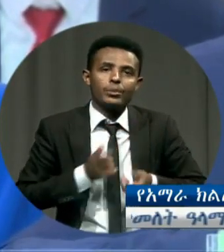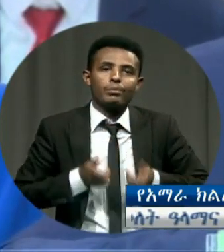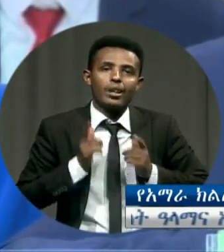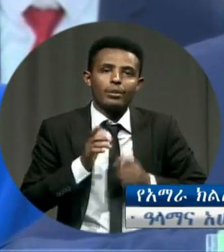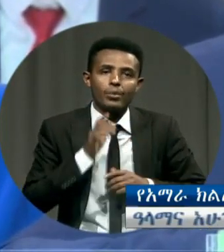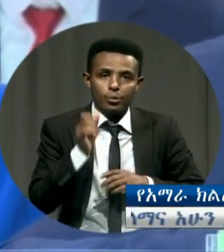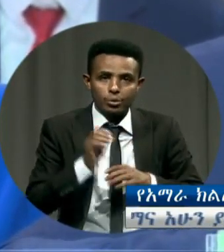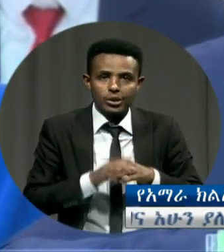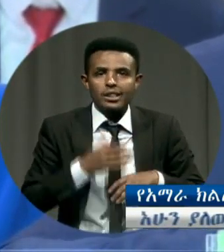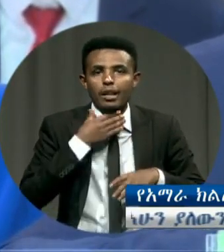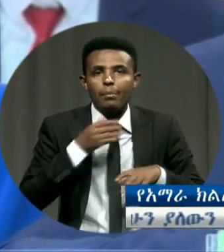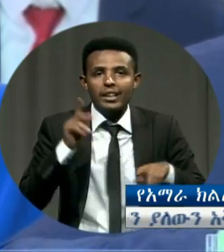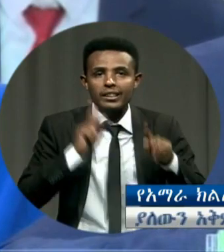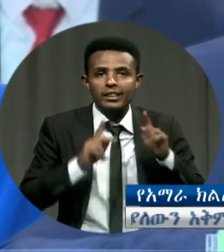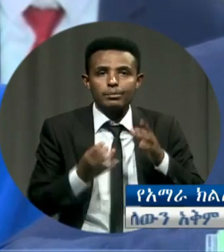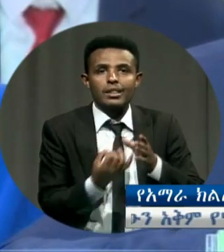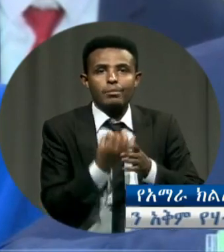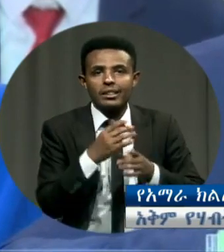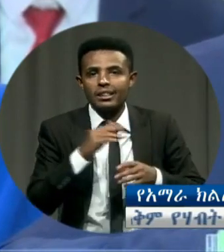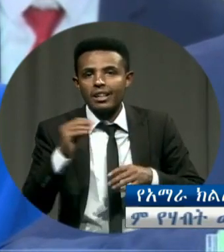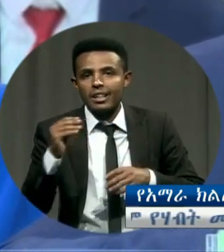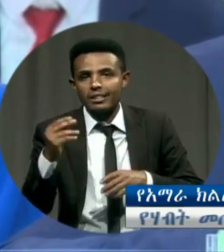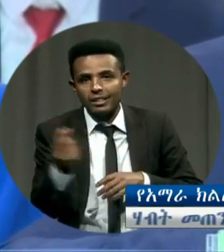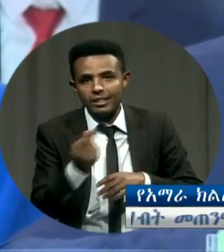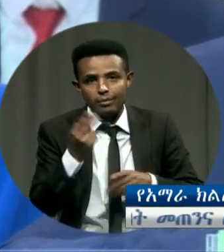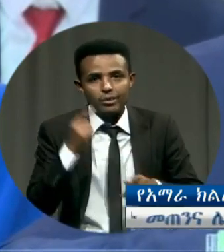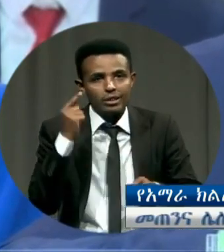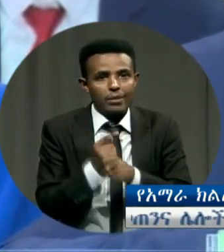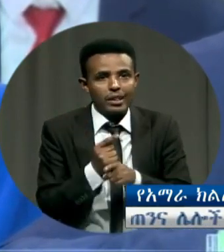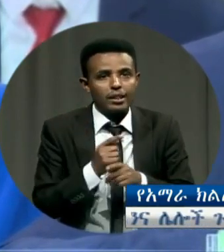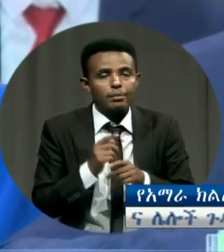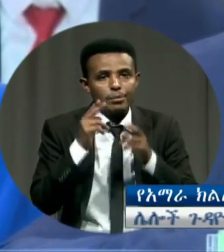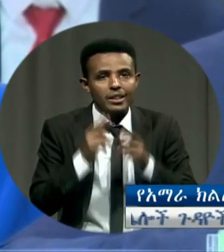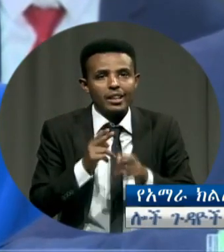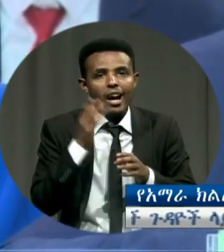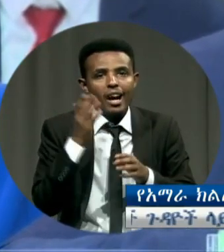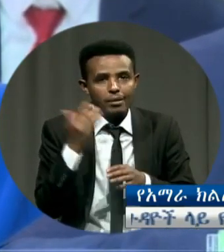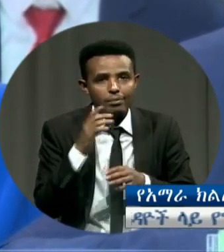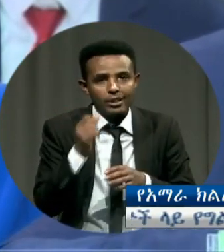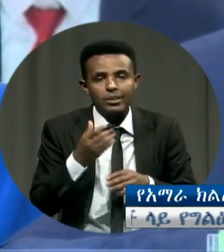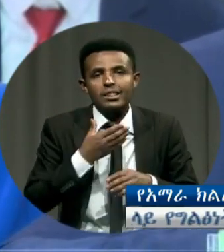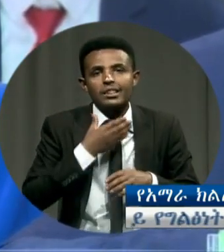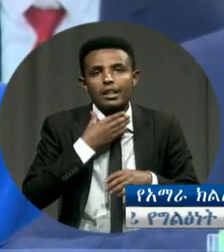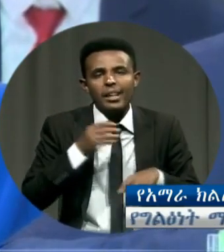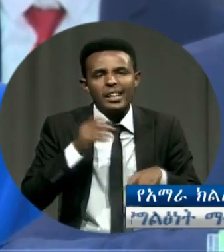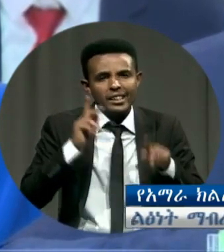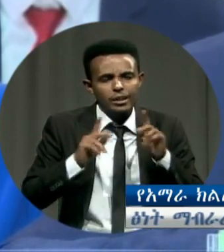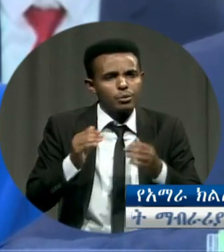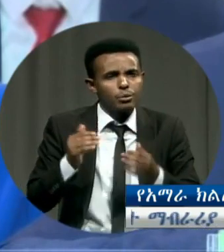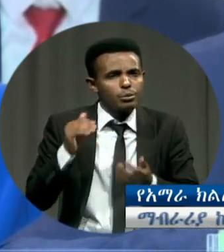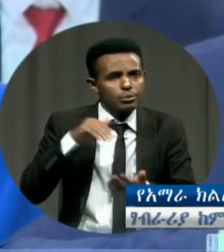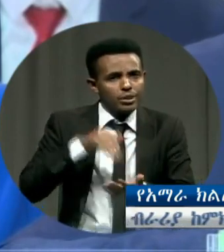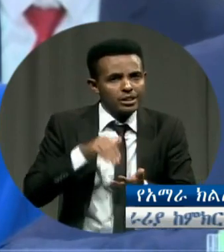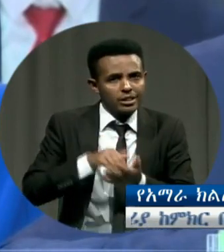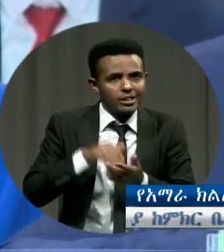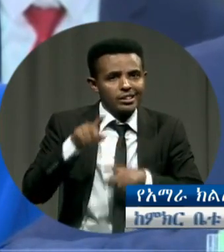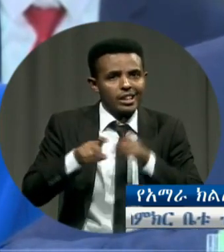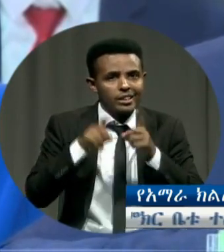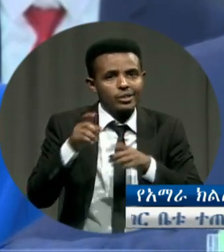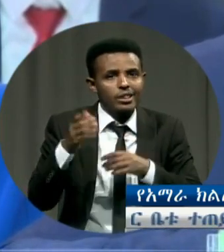የአማራ ህዝብ ልማትና የአማራ ህዝብ ጥቅም የሚያስከብር አልነበረም። የአማራ ህዝብ ሁልጊዜ ሲያነሳው የነበረ ጥያቄ ነው በገሃድ።